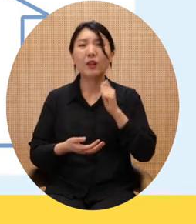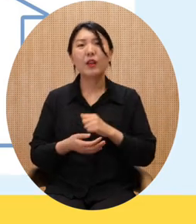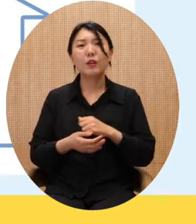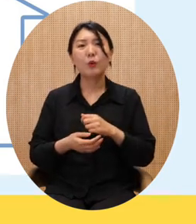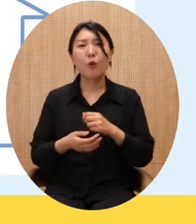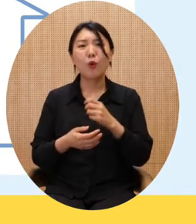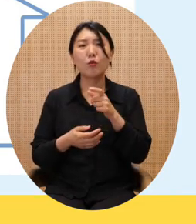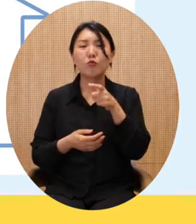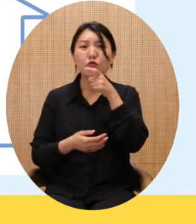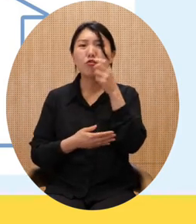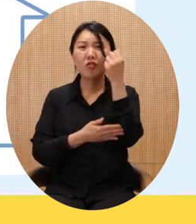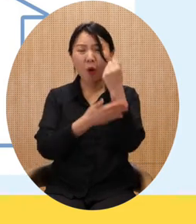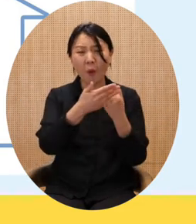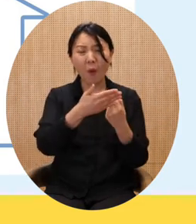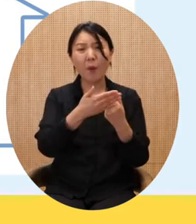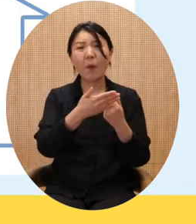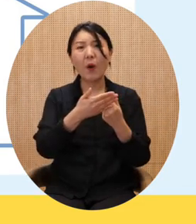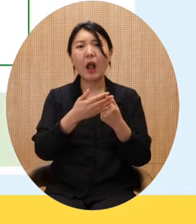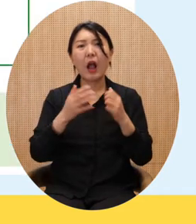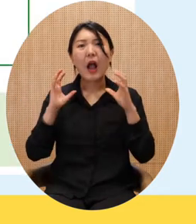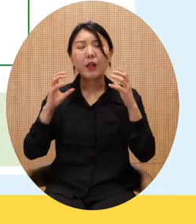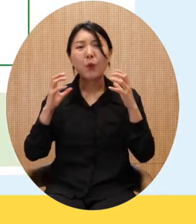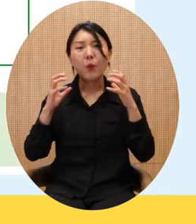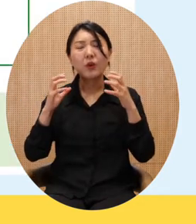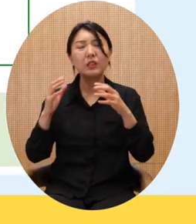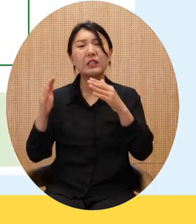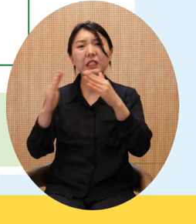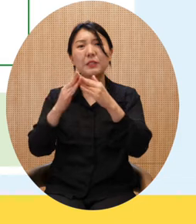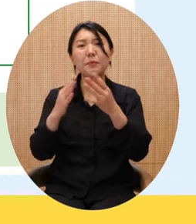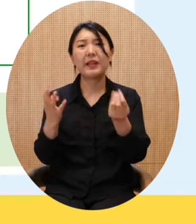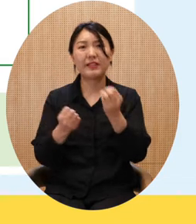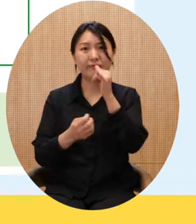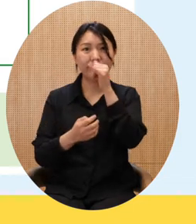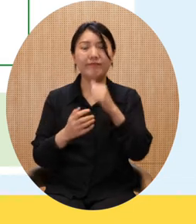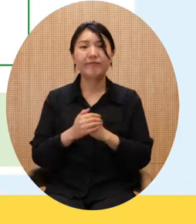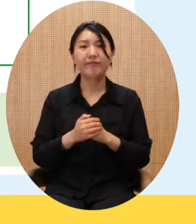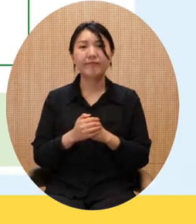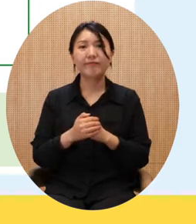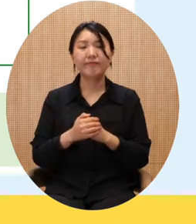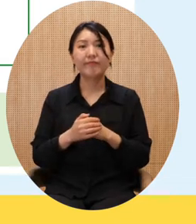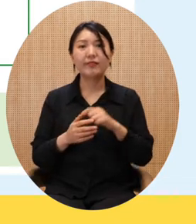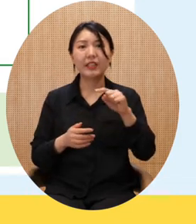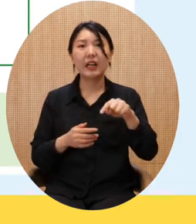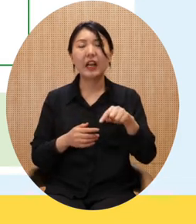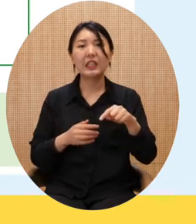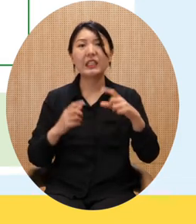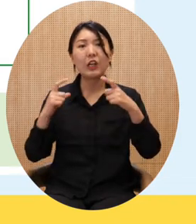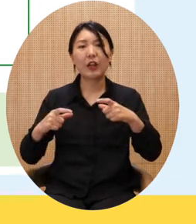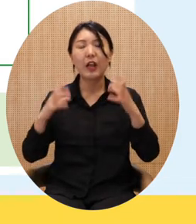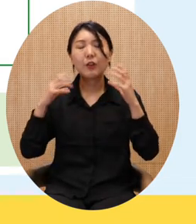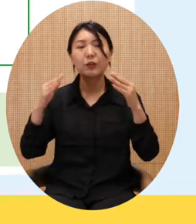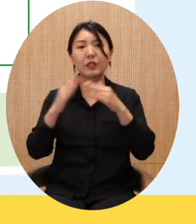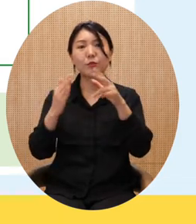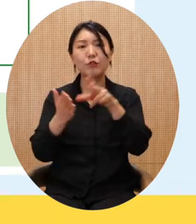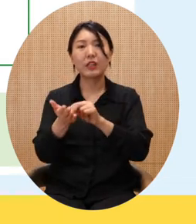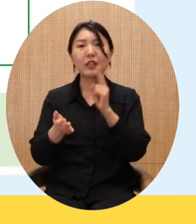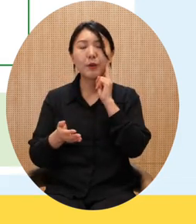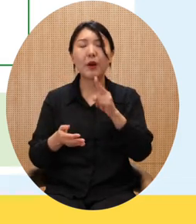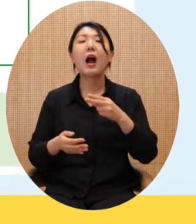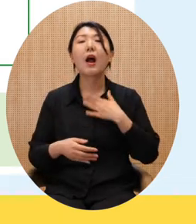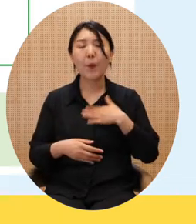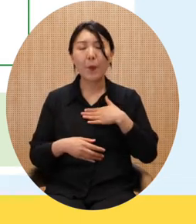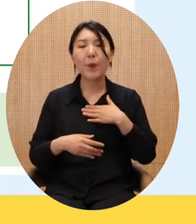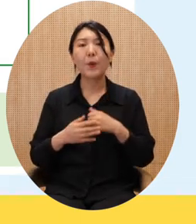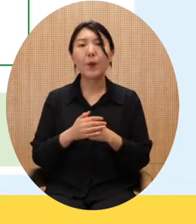심한 아동 가구들이 많이 있습니다. 이런 지역의 아동 주거 문제의 심각성을 인지하고